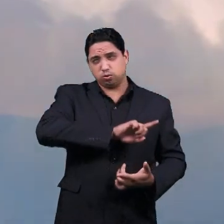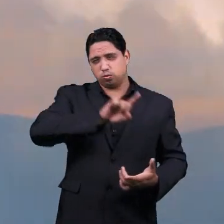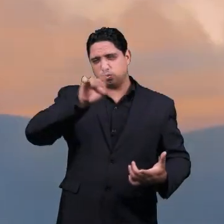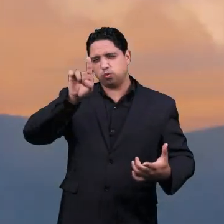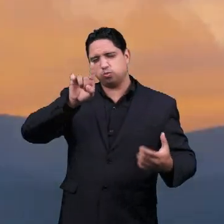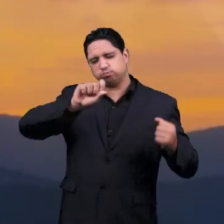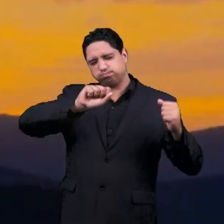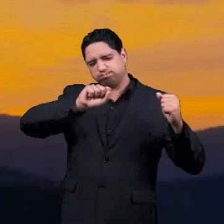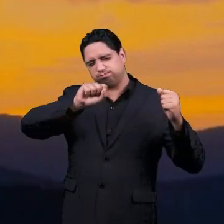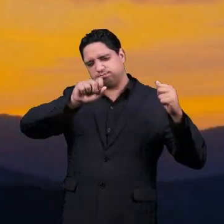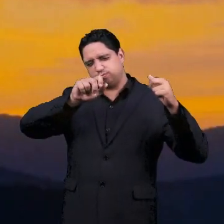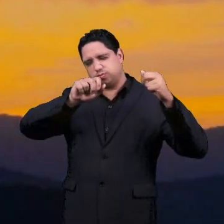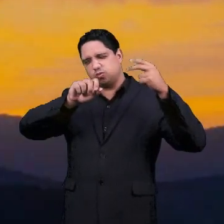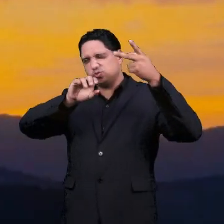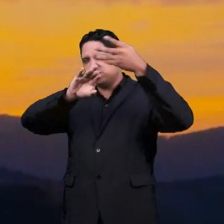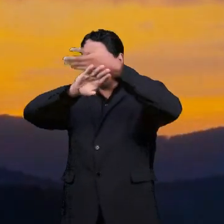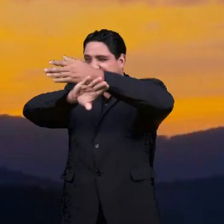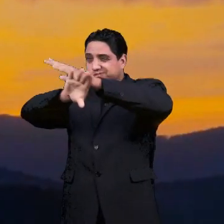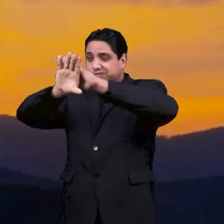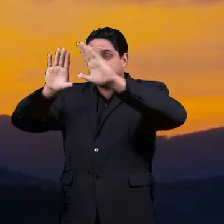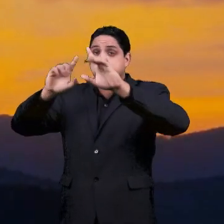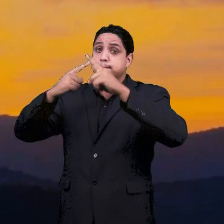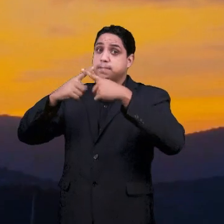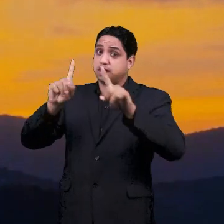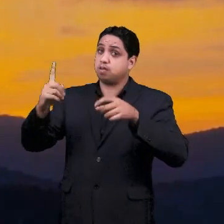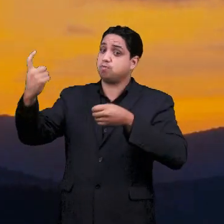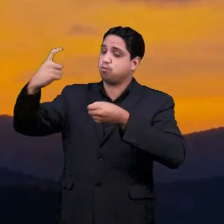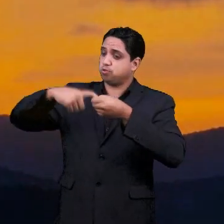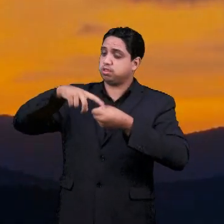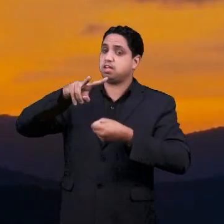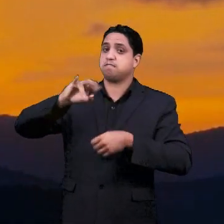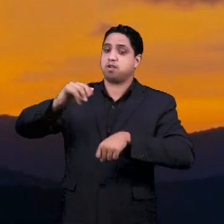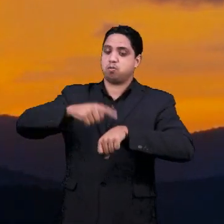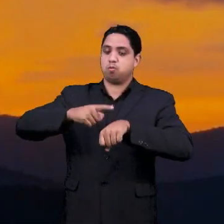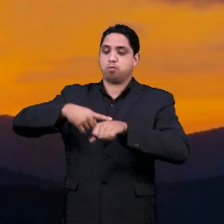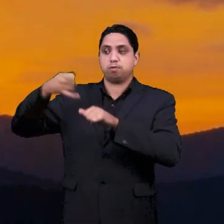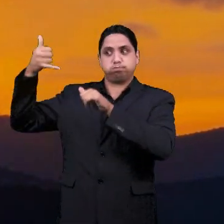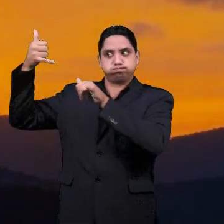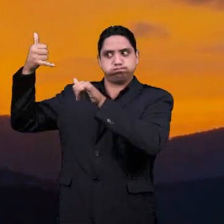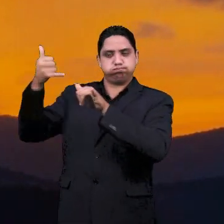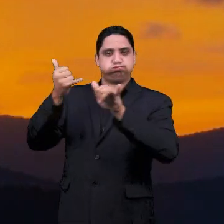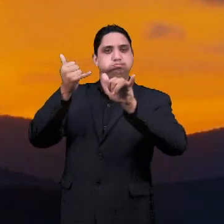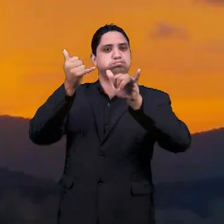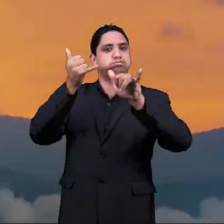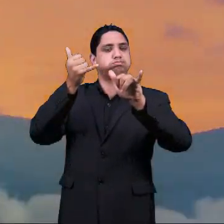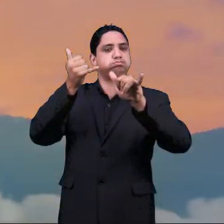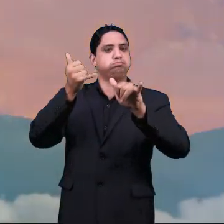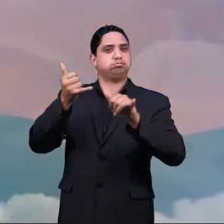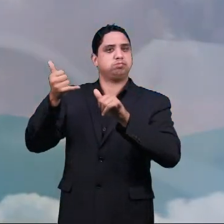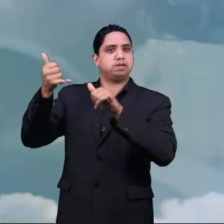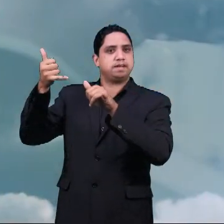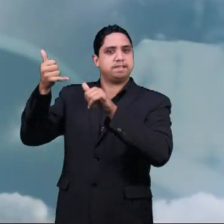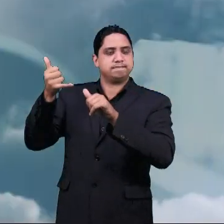Так же, как Он отправился на небеса, так же и придет Иисус Христос, когда прозвучит звук трубы.